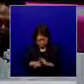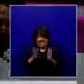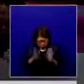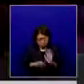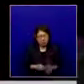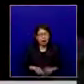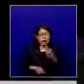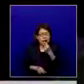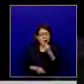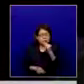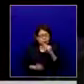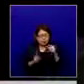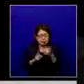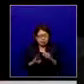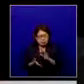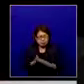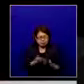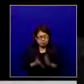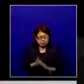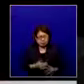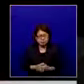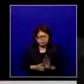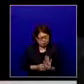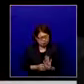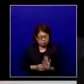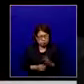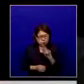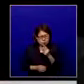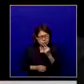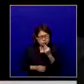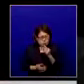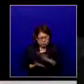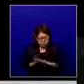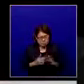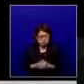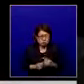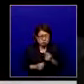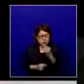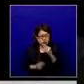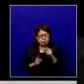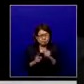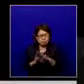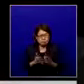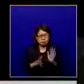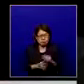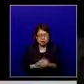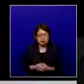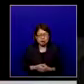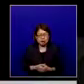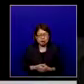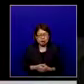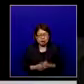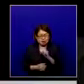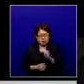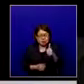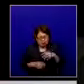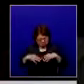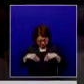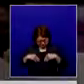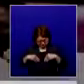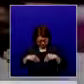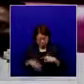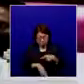นะครับพยายามเลี่ยงถ้อยคำที่ไม่เหมาะสมบางครั้ง ครับกราบครับผมจะปฏิบัติตามที่ท่